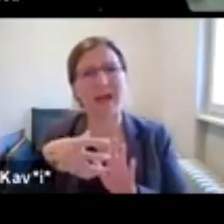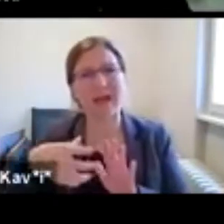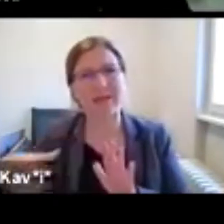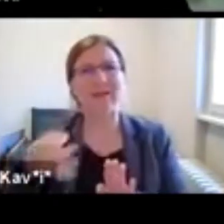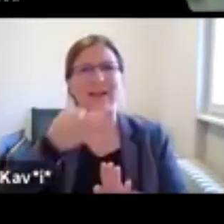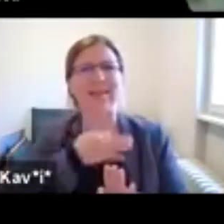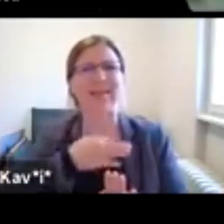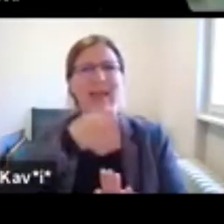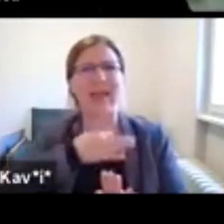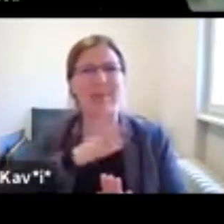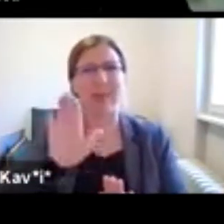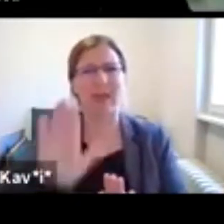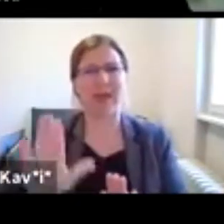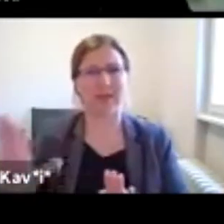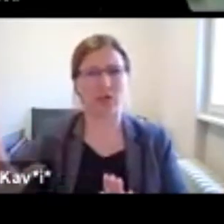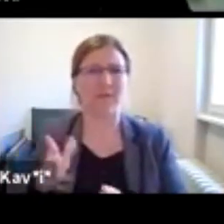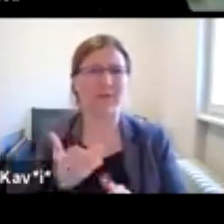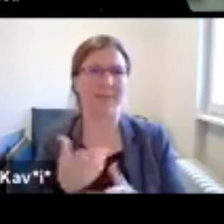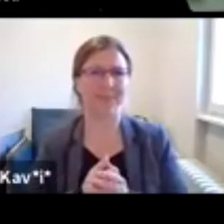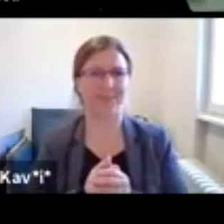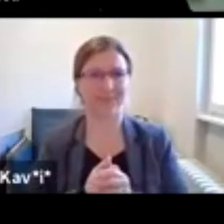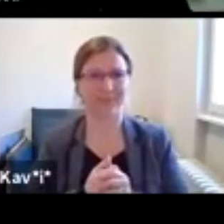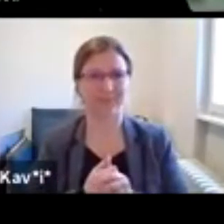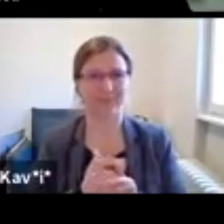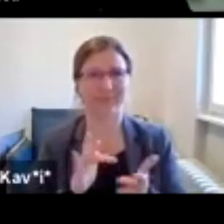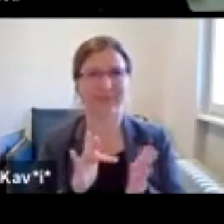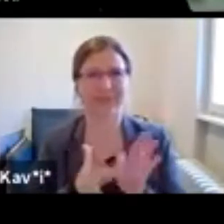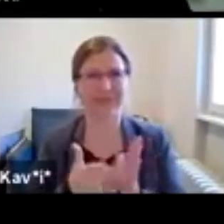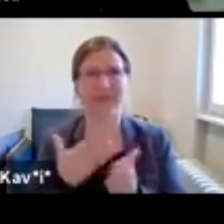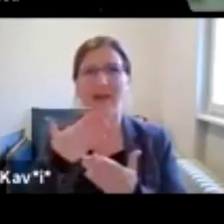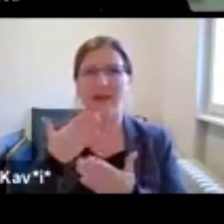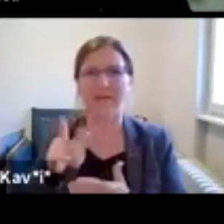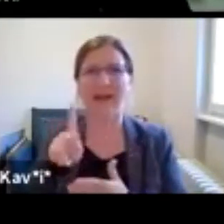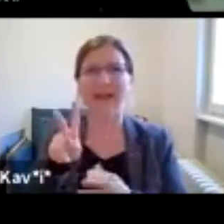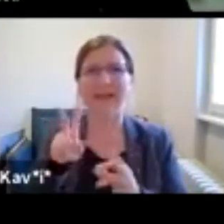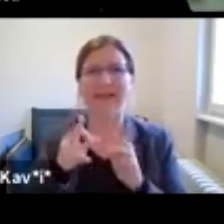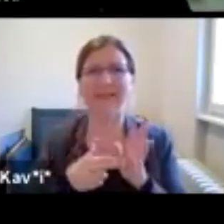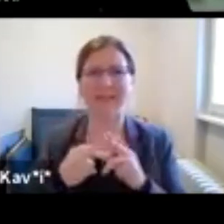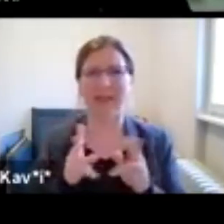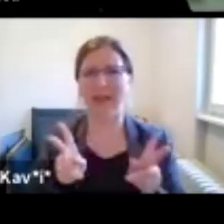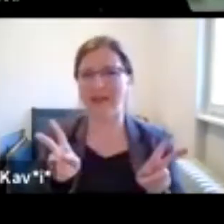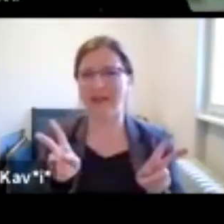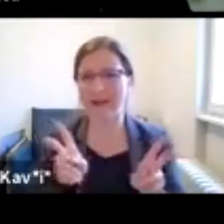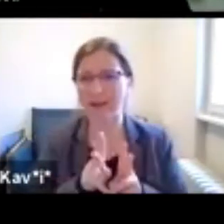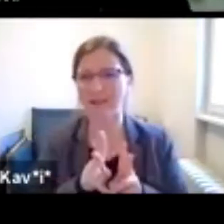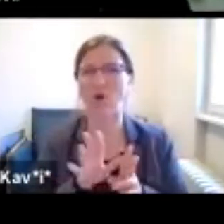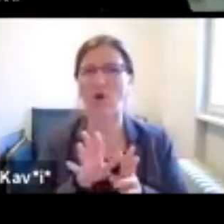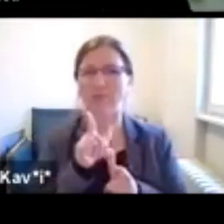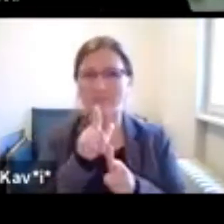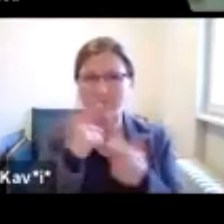savjetu liječnika. Eto, toliko. Hvala ti, Ivana. Kratko i jezgrovito.